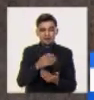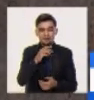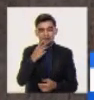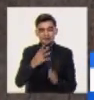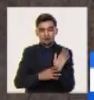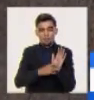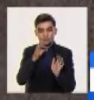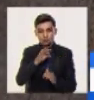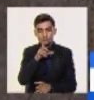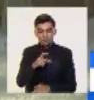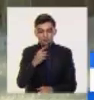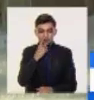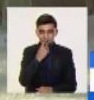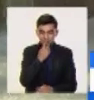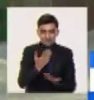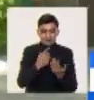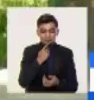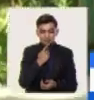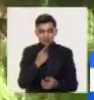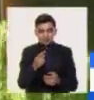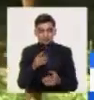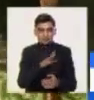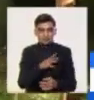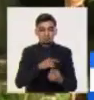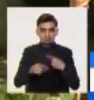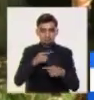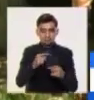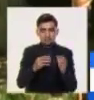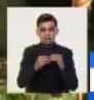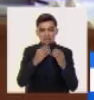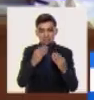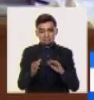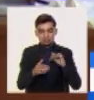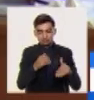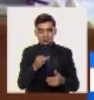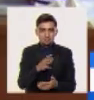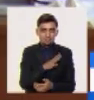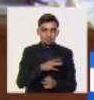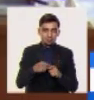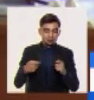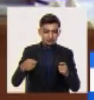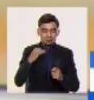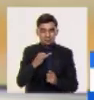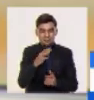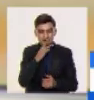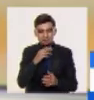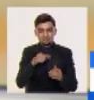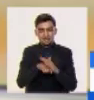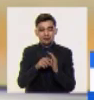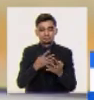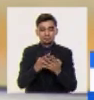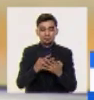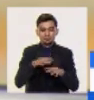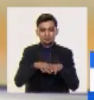запах и вкус возвращаются в течение 10 дней. Только у небольшой части это состояние может затянуться и, возможно, из-за повреждения тканей